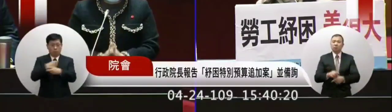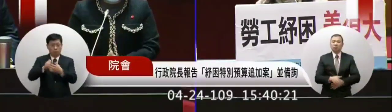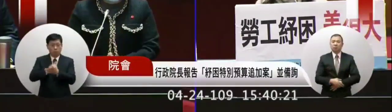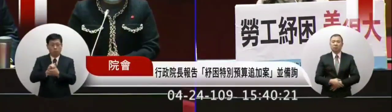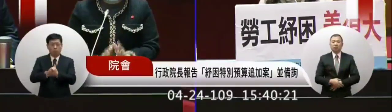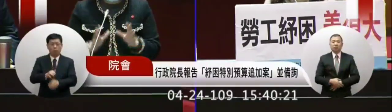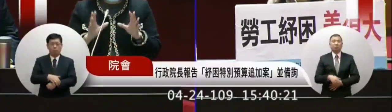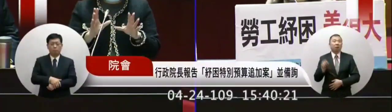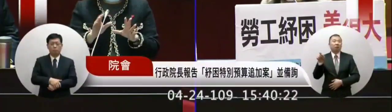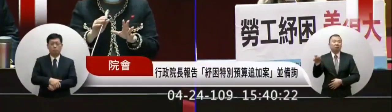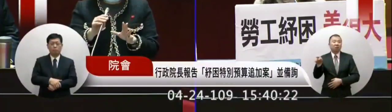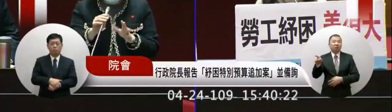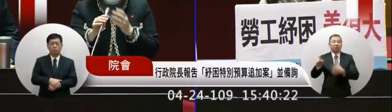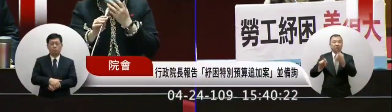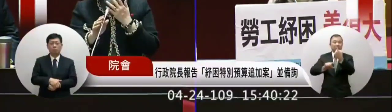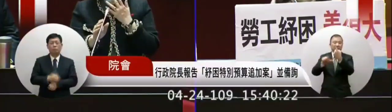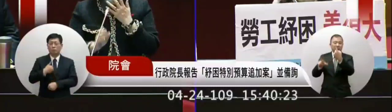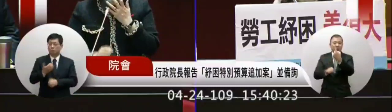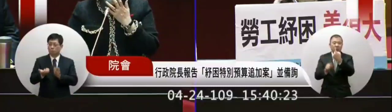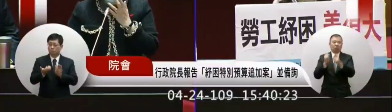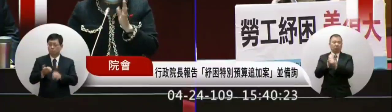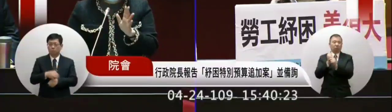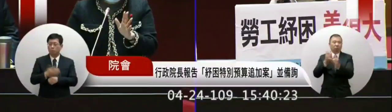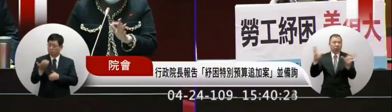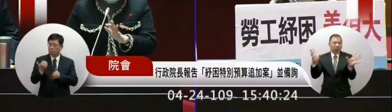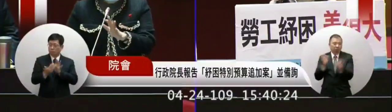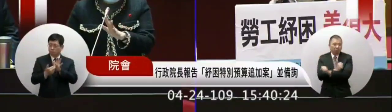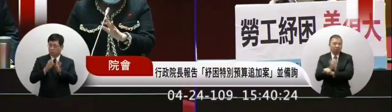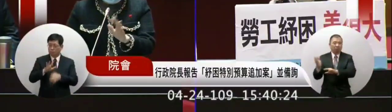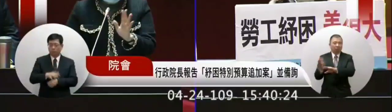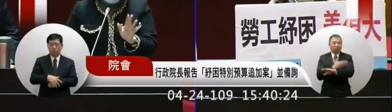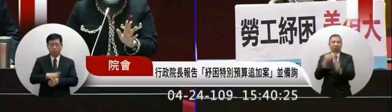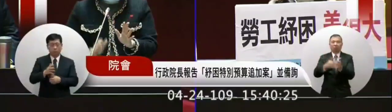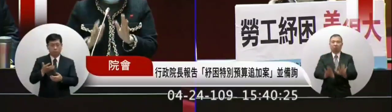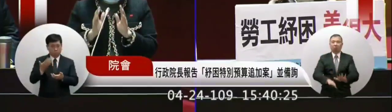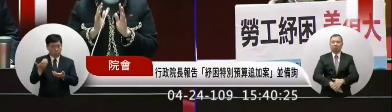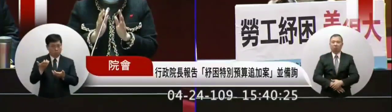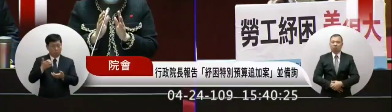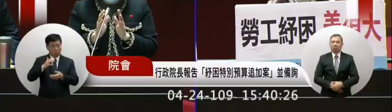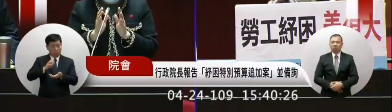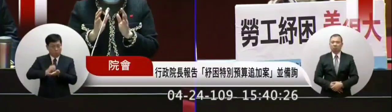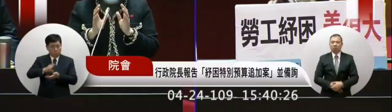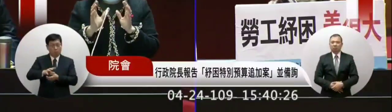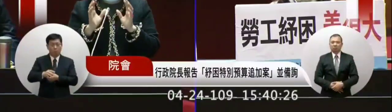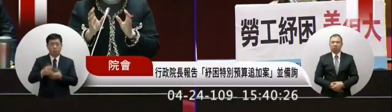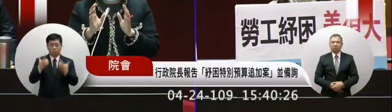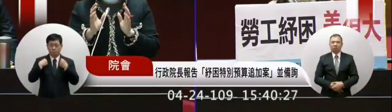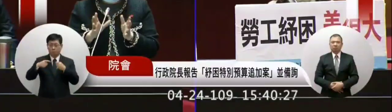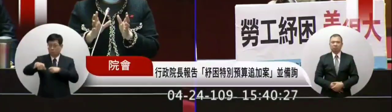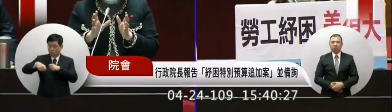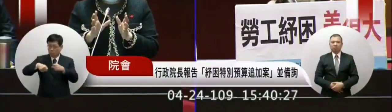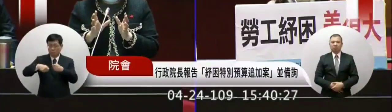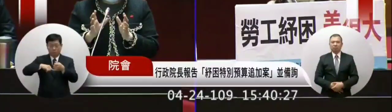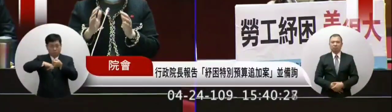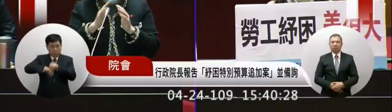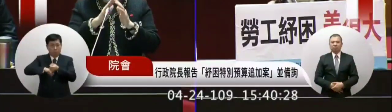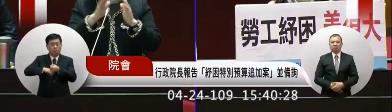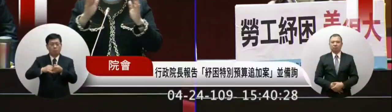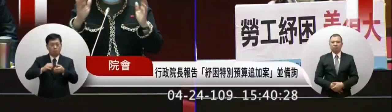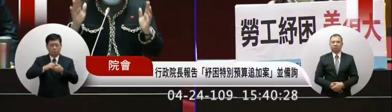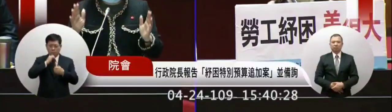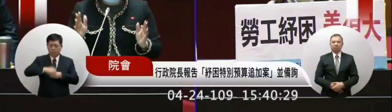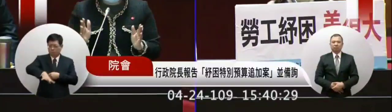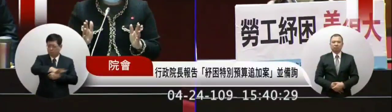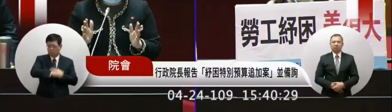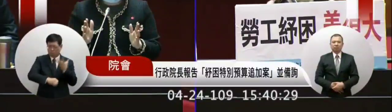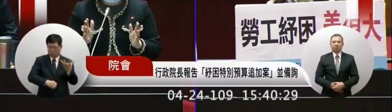就从1月开始，我们就开始摸掏喽嘛。 报告委员，我刚刚就在讲说，我们其实一个政策的拟定哈，我们必须以